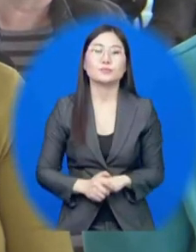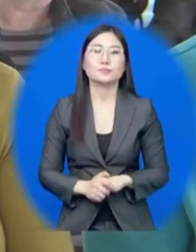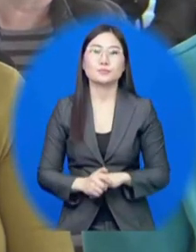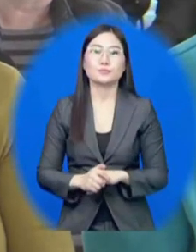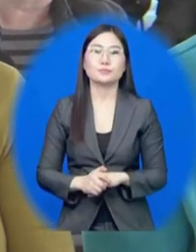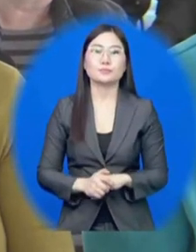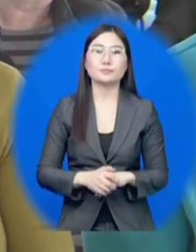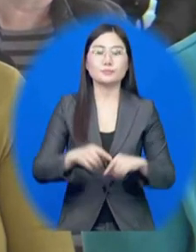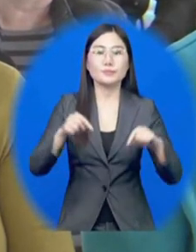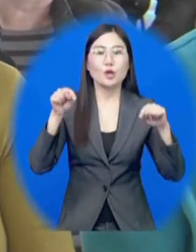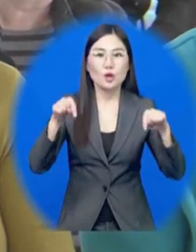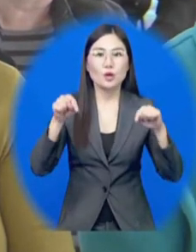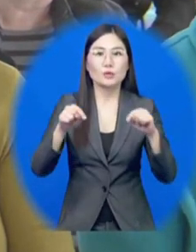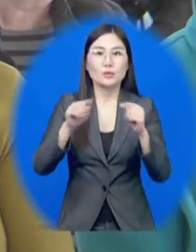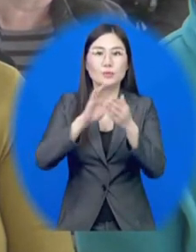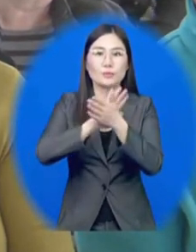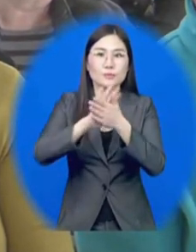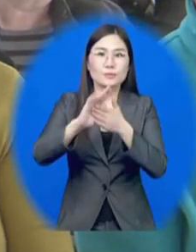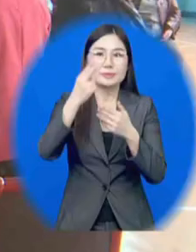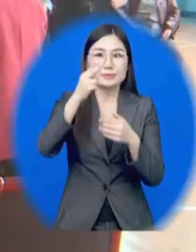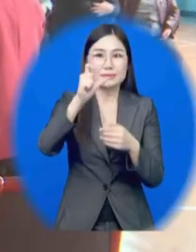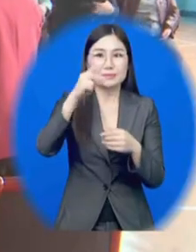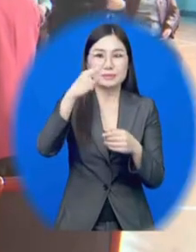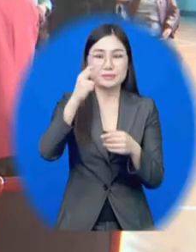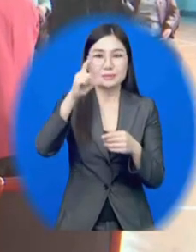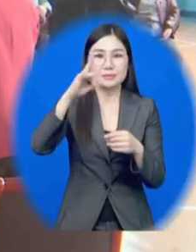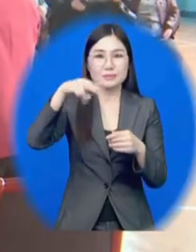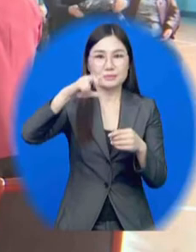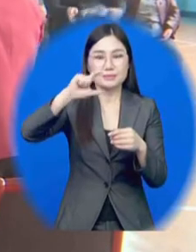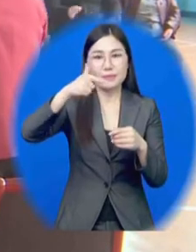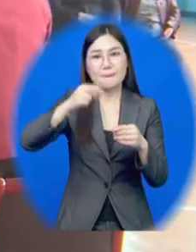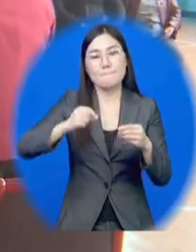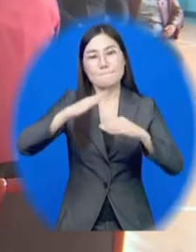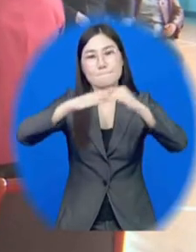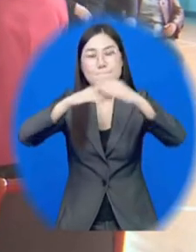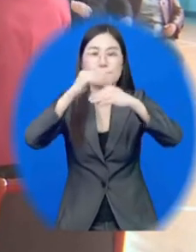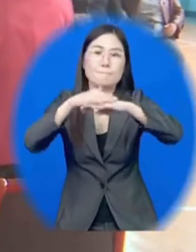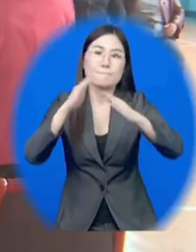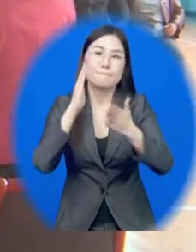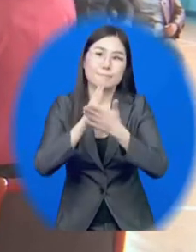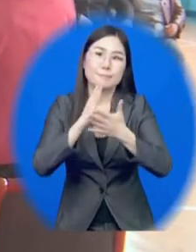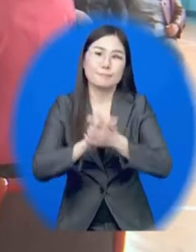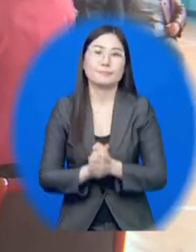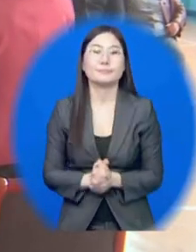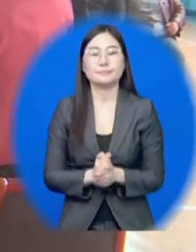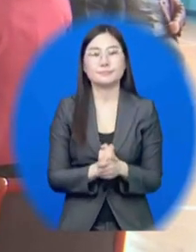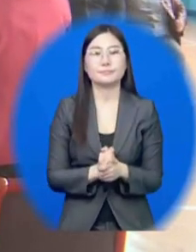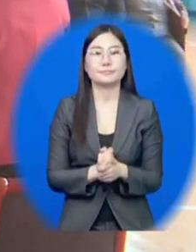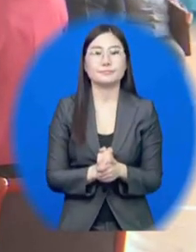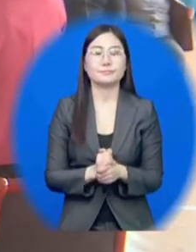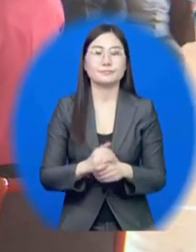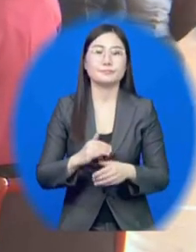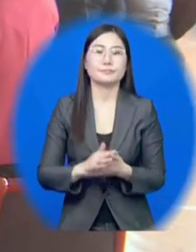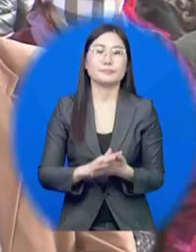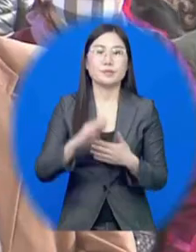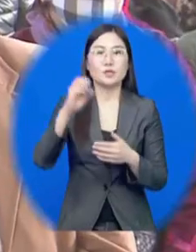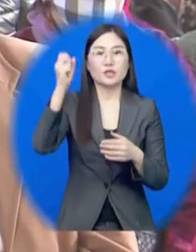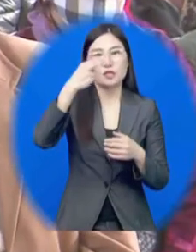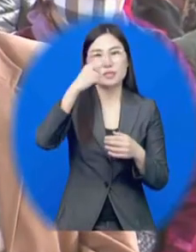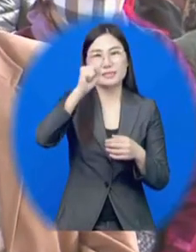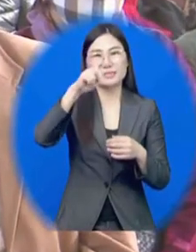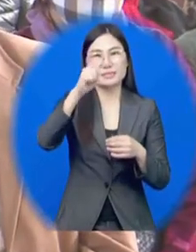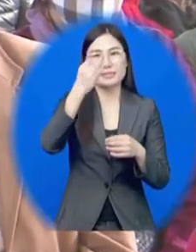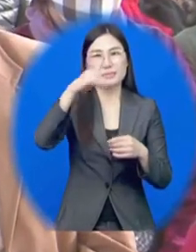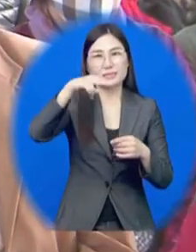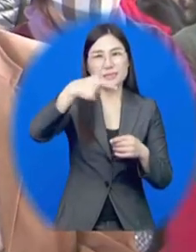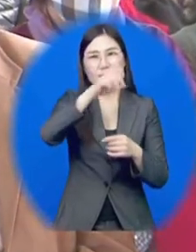тогтчлтыг энэ жил хийхээр төлөвлөд байна. 13 дугаар хорооны гэр хорооллын цахилгаан эрчим хүчин тохиолбогдоогүй хүчлийн уналттай айлуурхуудын цахилгаан